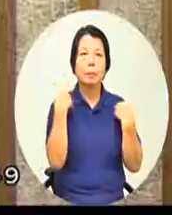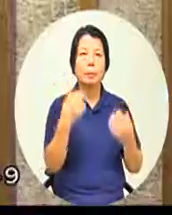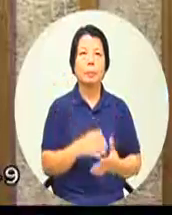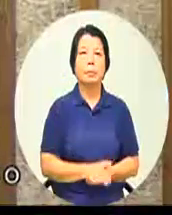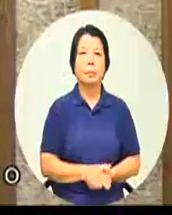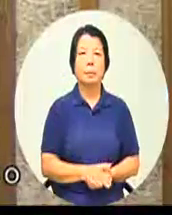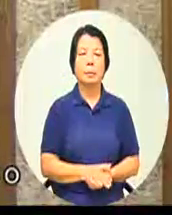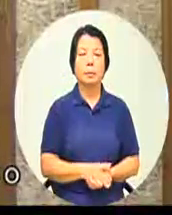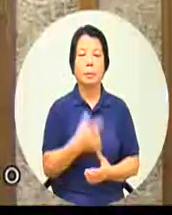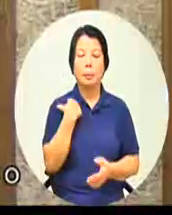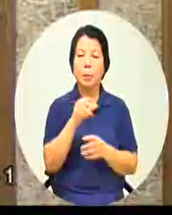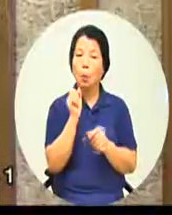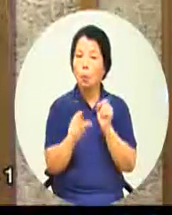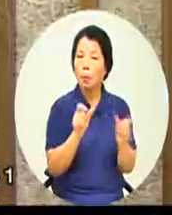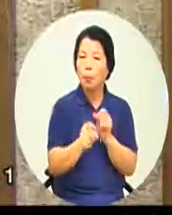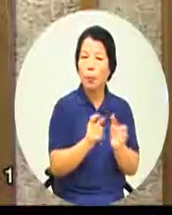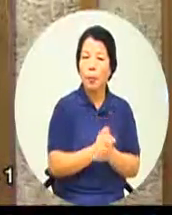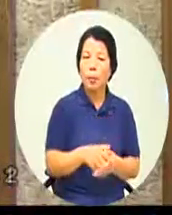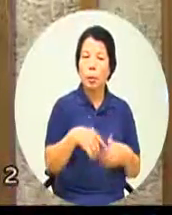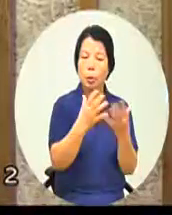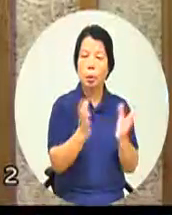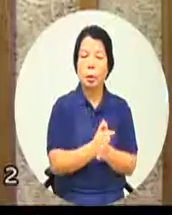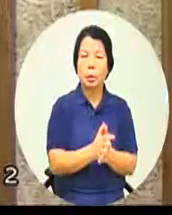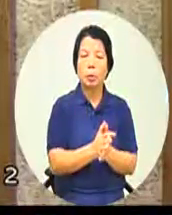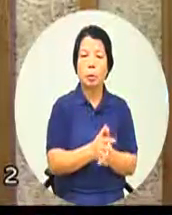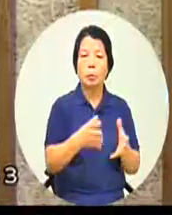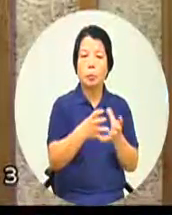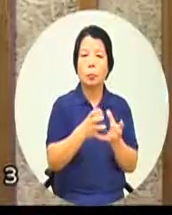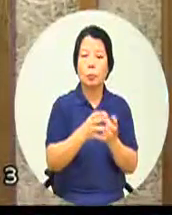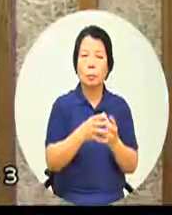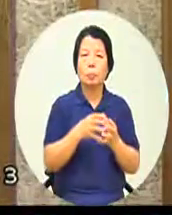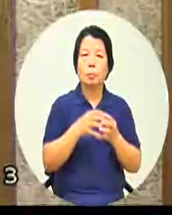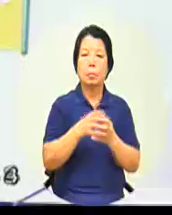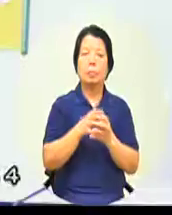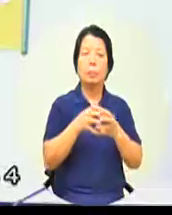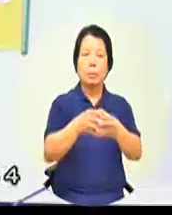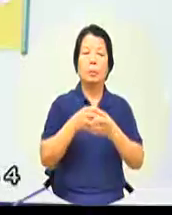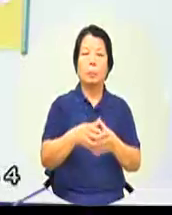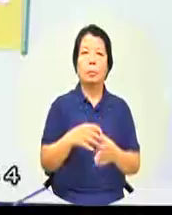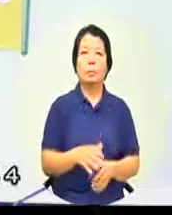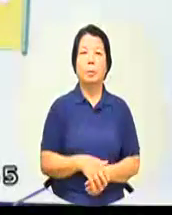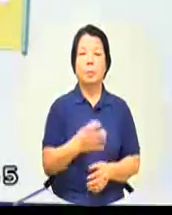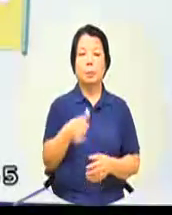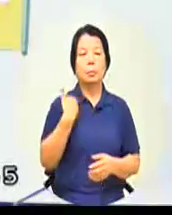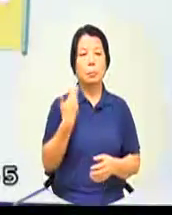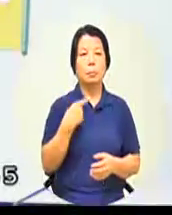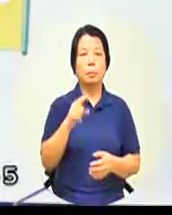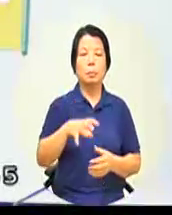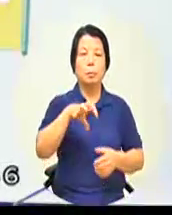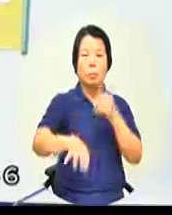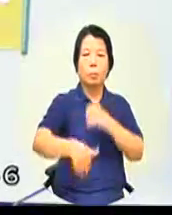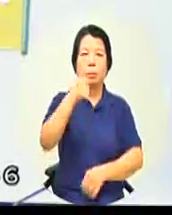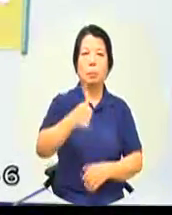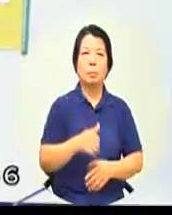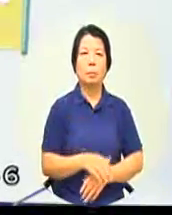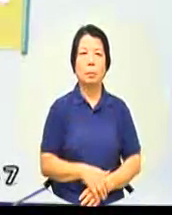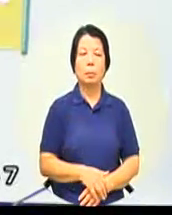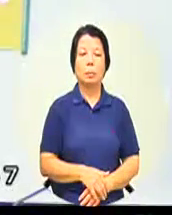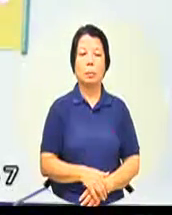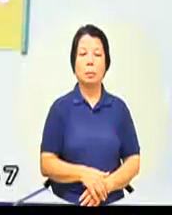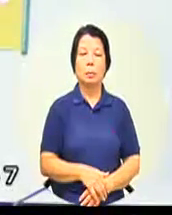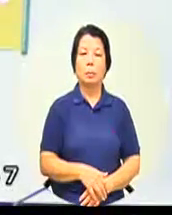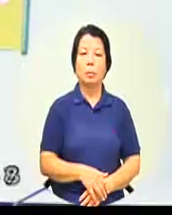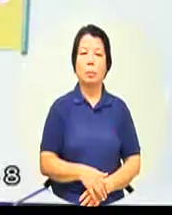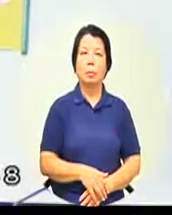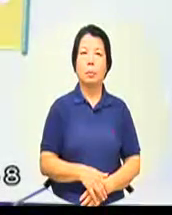你采购，上你团进团出啊。 我不了解， 不了解，请坐。局长，两个局